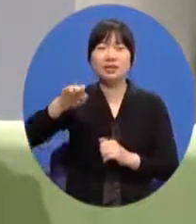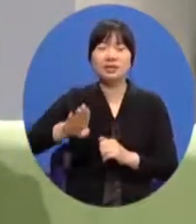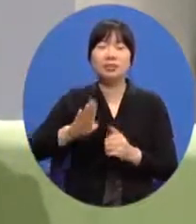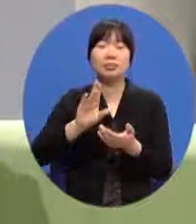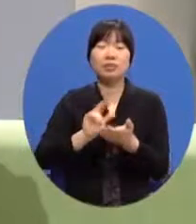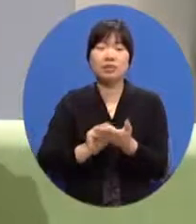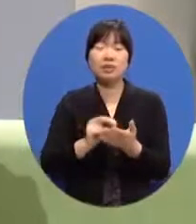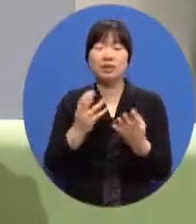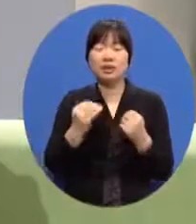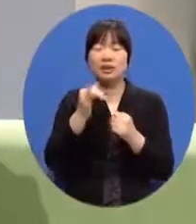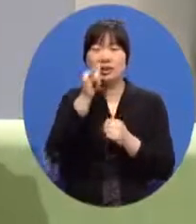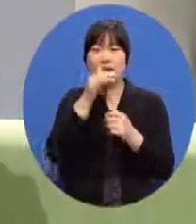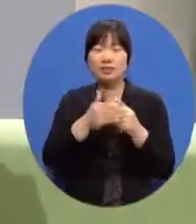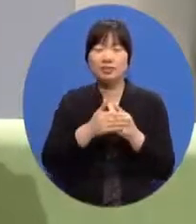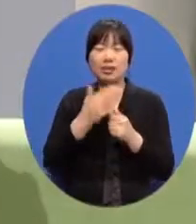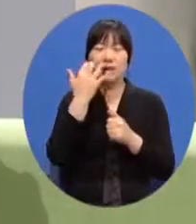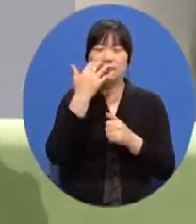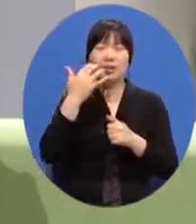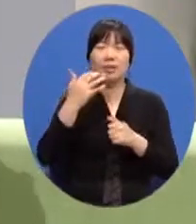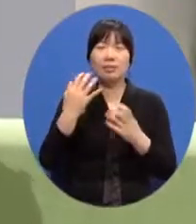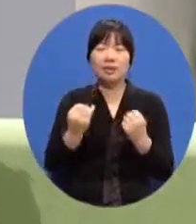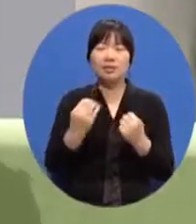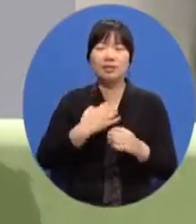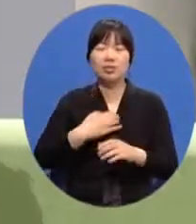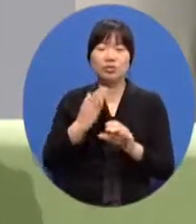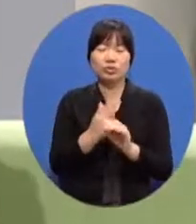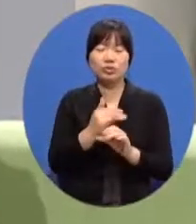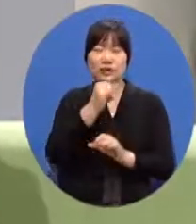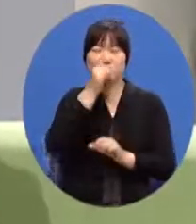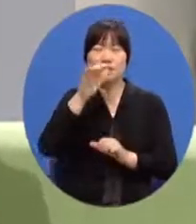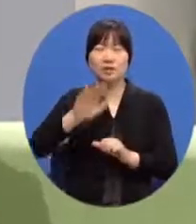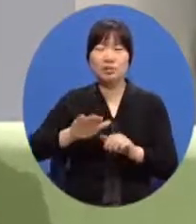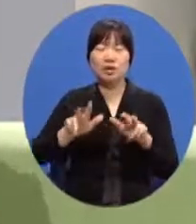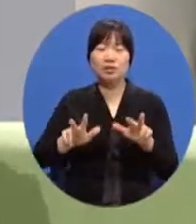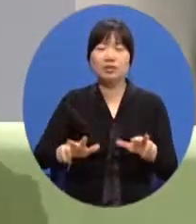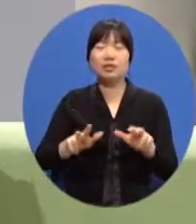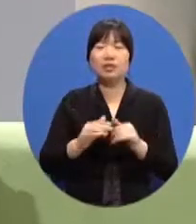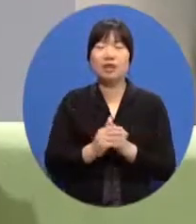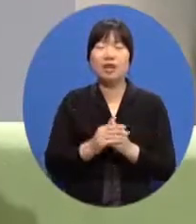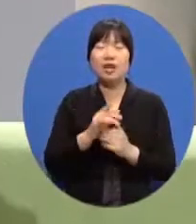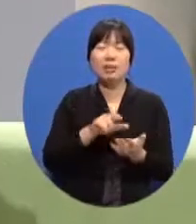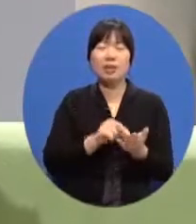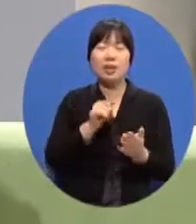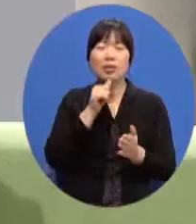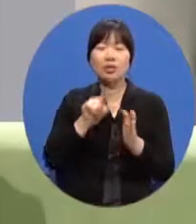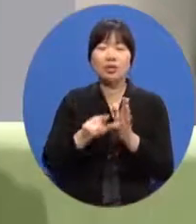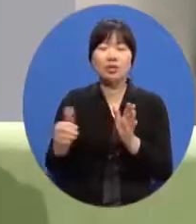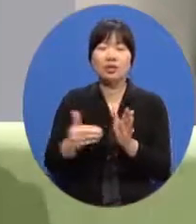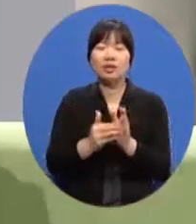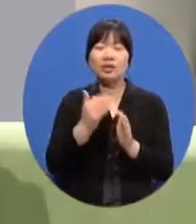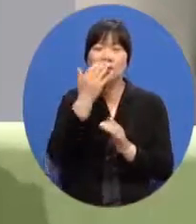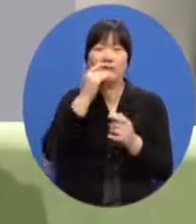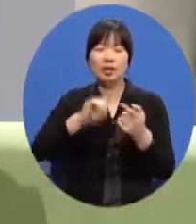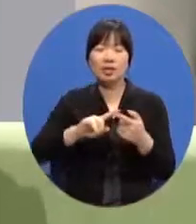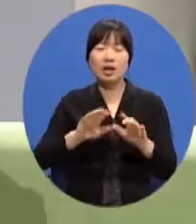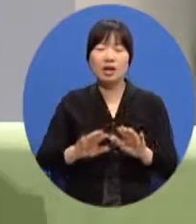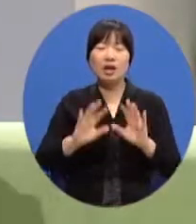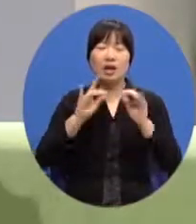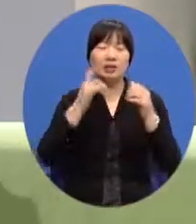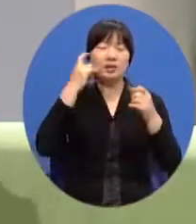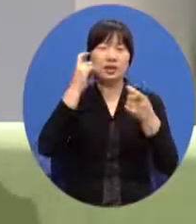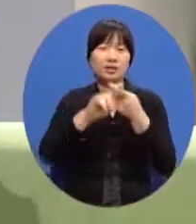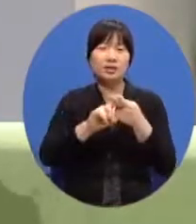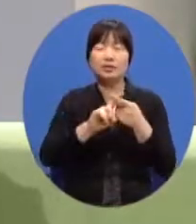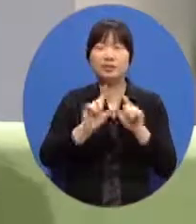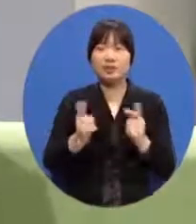문제가 이렇게 좀 많이 돼서 성적인 거 이렇게 많이 걱정을 하시는데요. 사실 우리가 이제 만 5세 때까지는 성에 대해서 아이들이 이렇게 관심을 가질